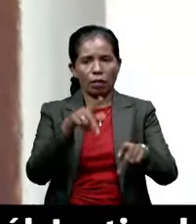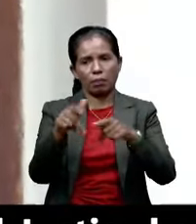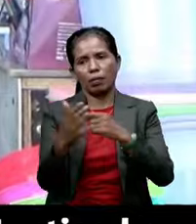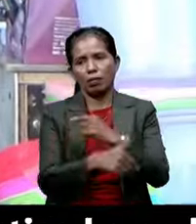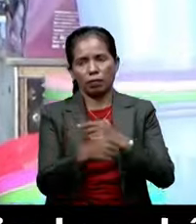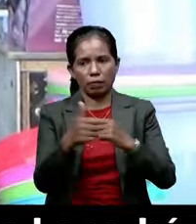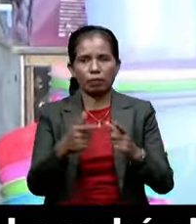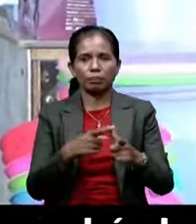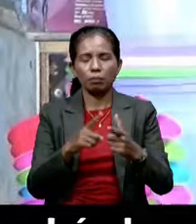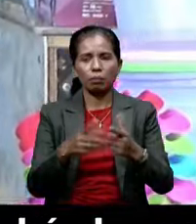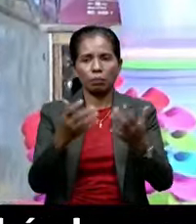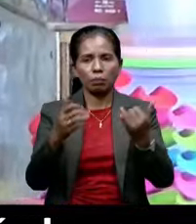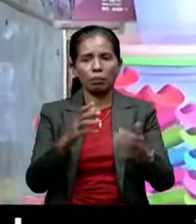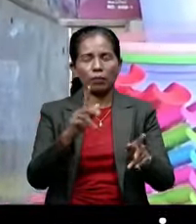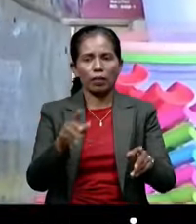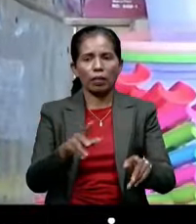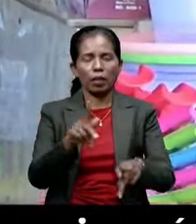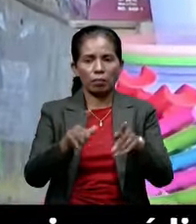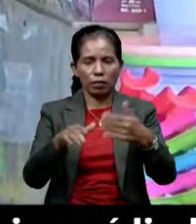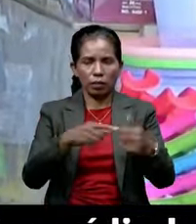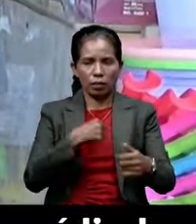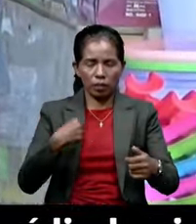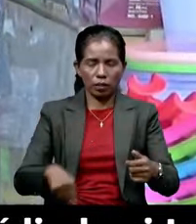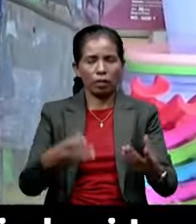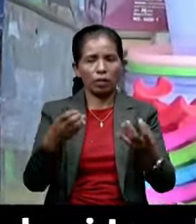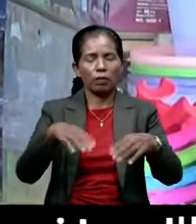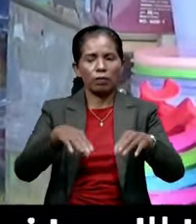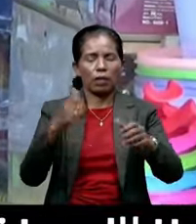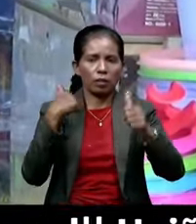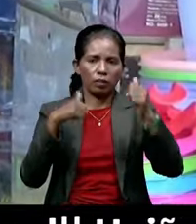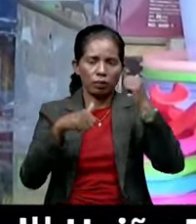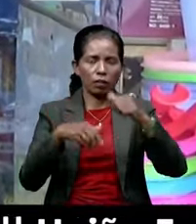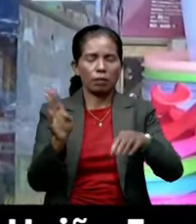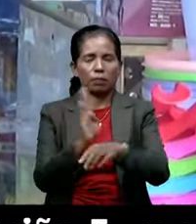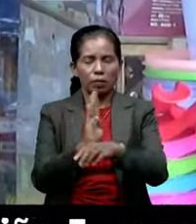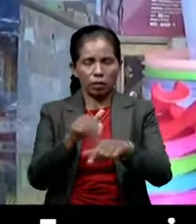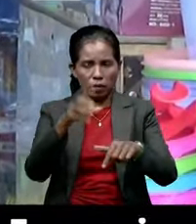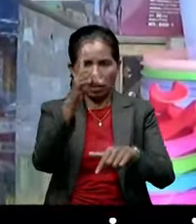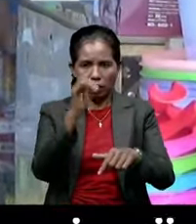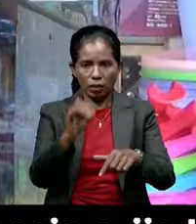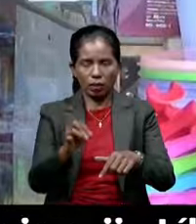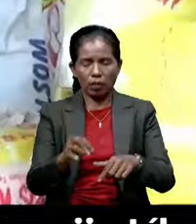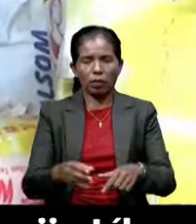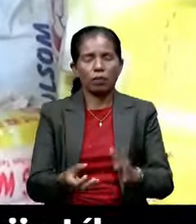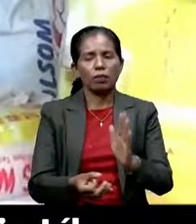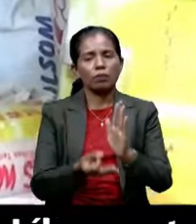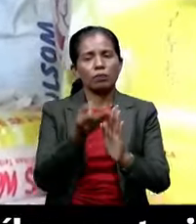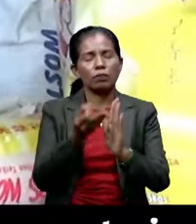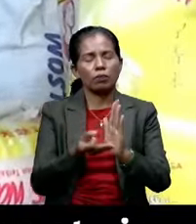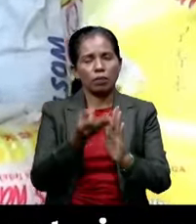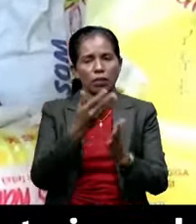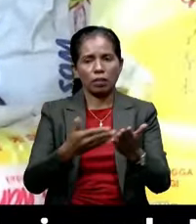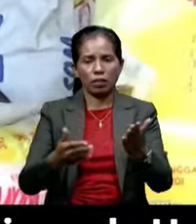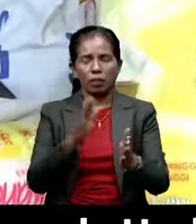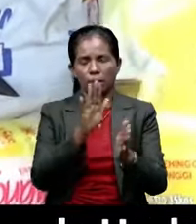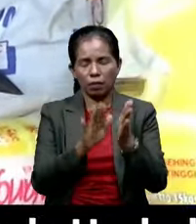mai. Dadang ne mayoria negosiante sinesa mag domina ho dihala atividade negosi e capital Dili ho folin sa sambaratu. Entretanto, turdaru